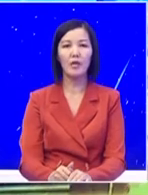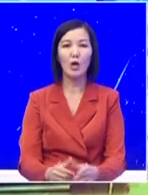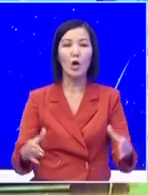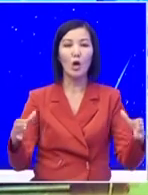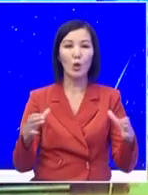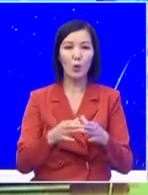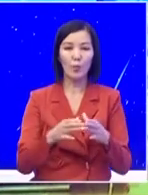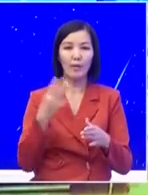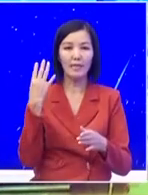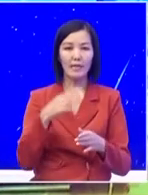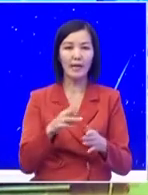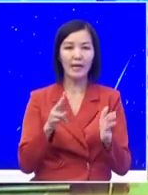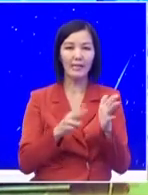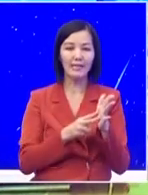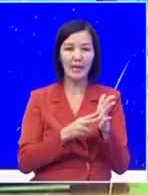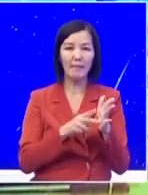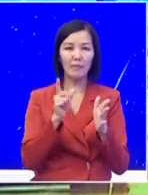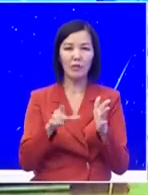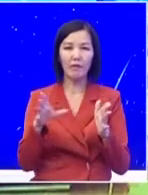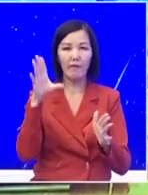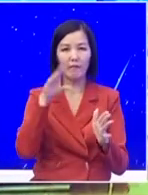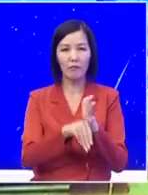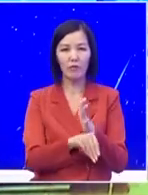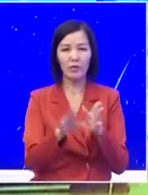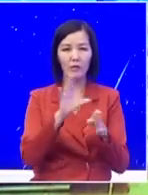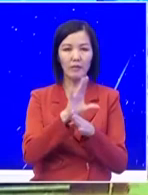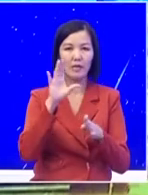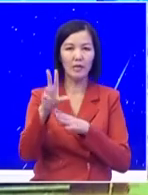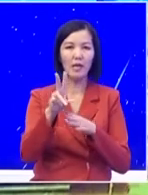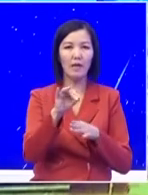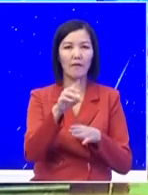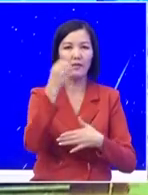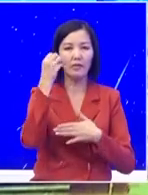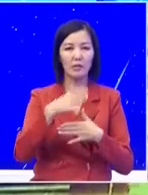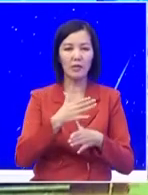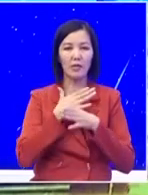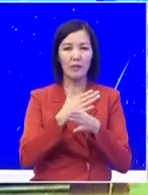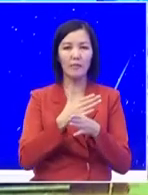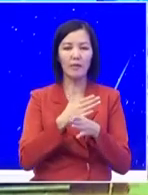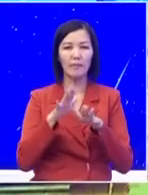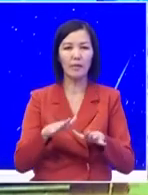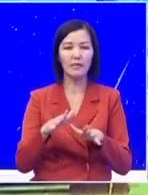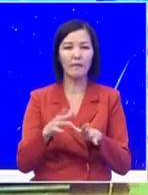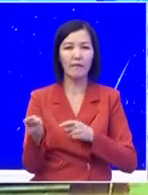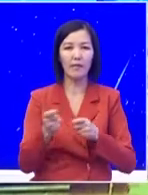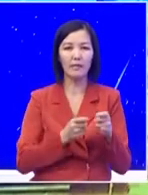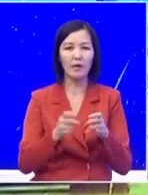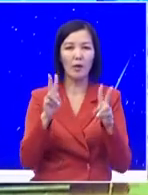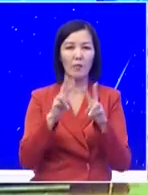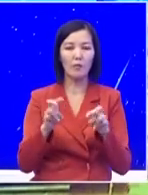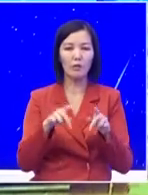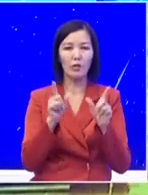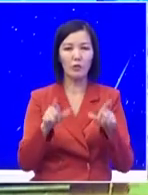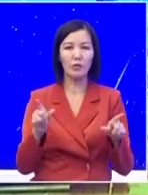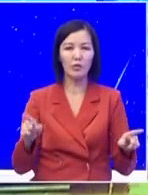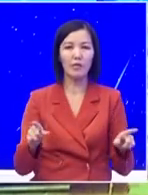Группа из 47 немецких спасателей направилась в ливанскую столицу для оказания помощи местным властям в поиске людей.